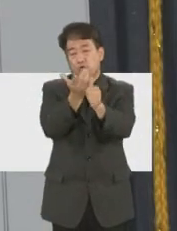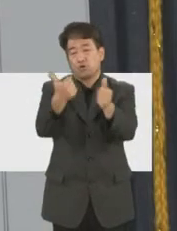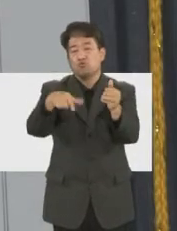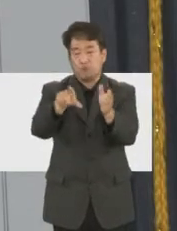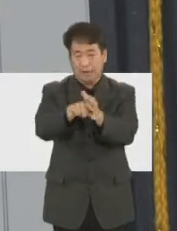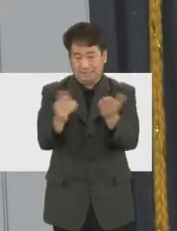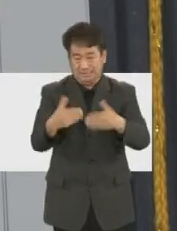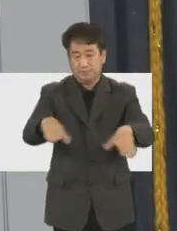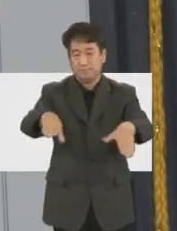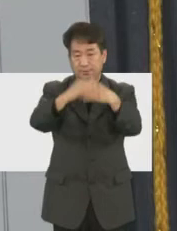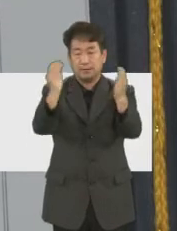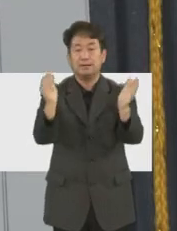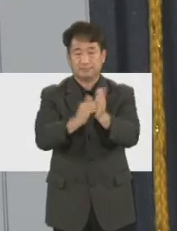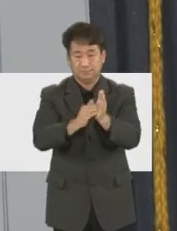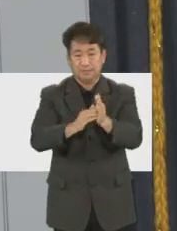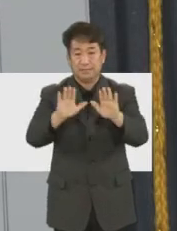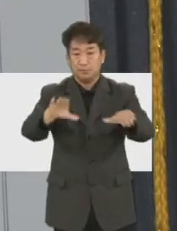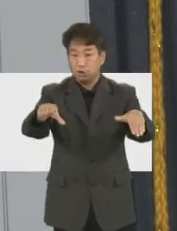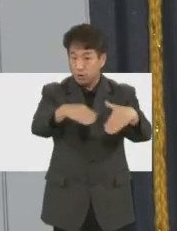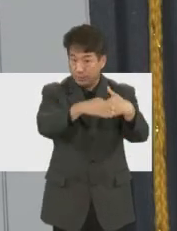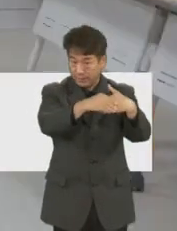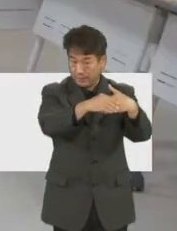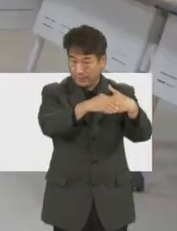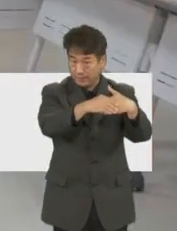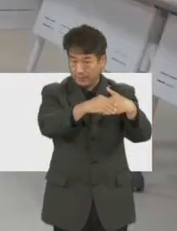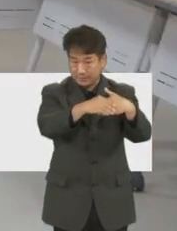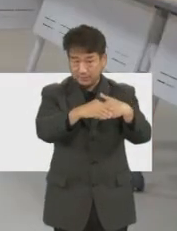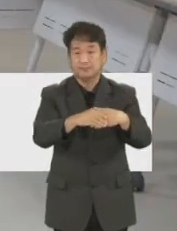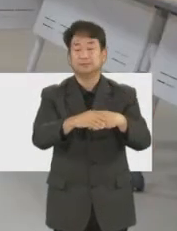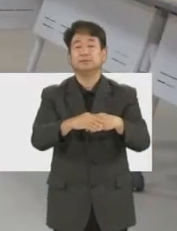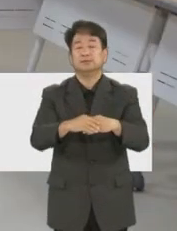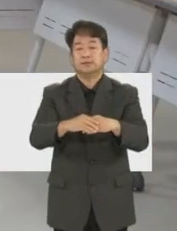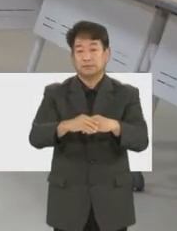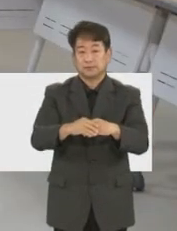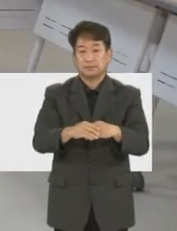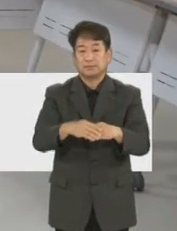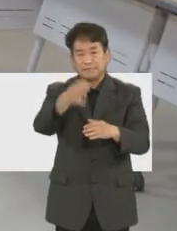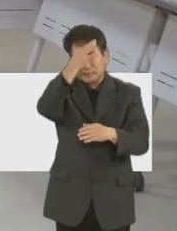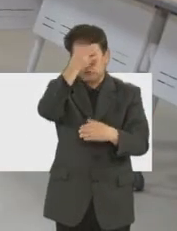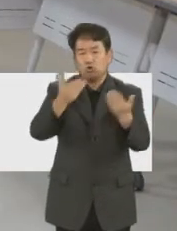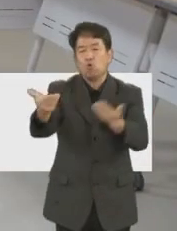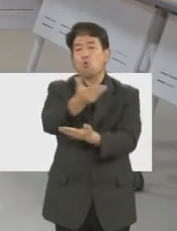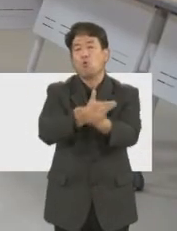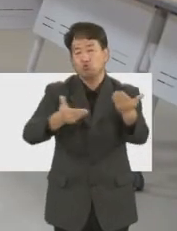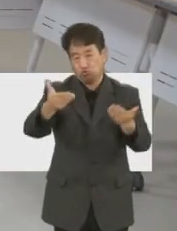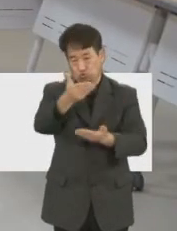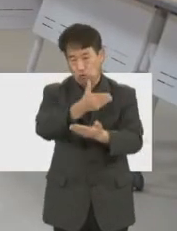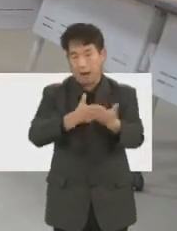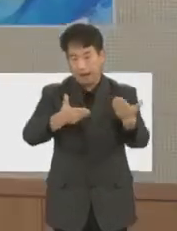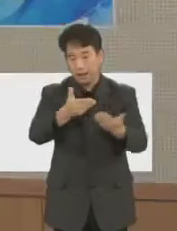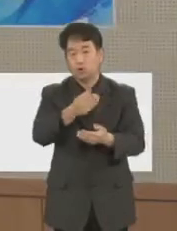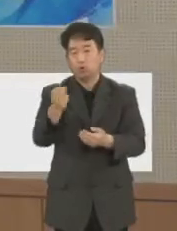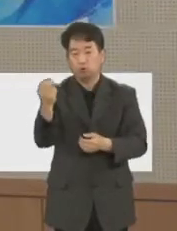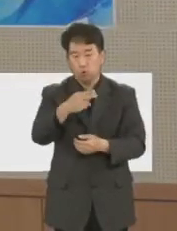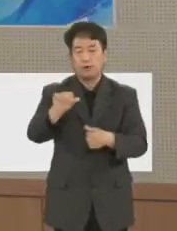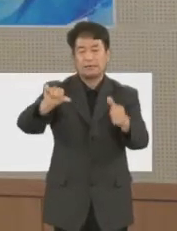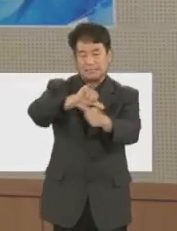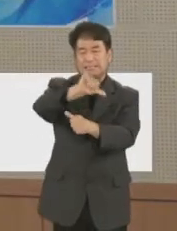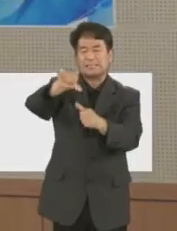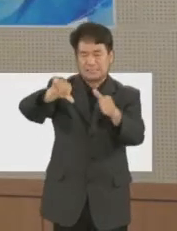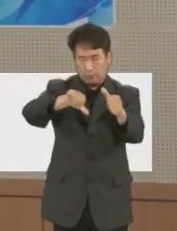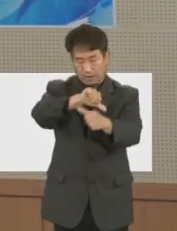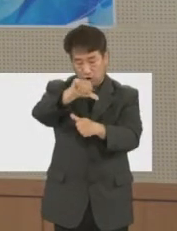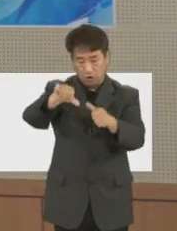업무협약을 체결했습니다 이번 협약에 따라 양측은 천연가스 플랜트 정비기술 공유와 LNG 터미널 수수